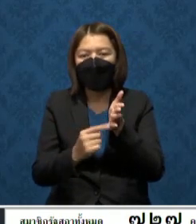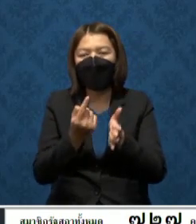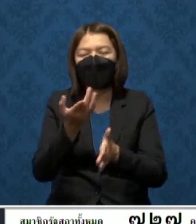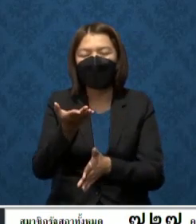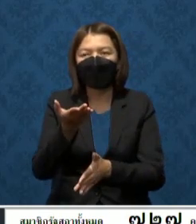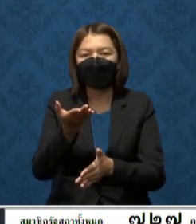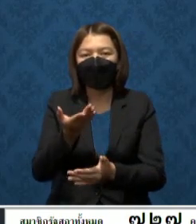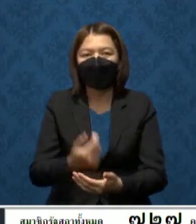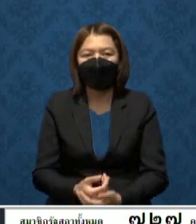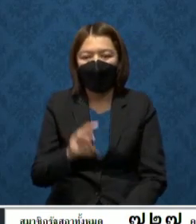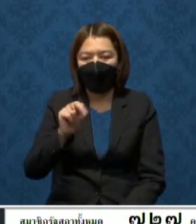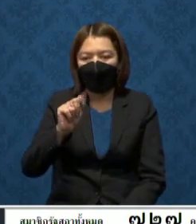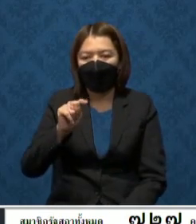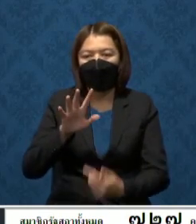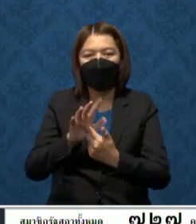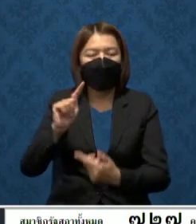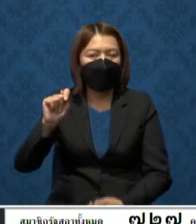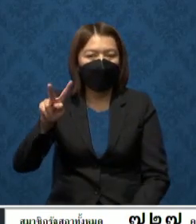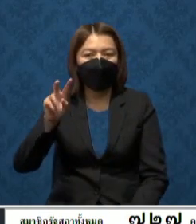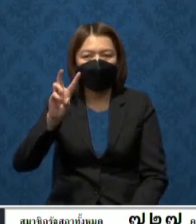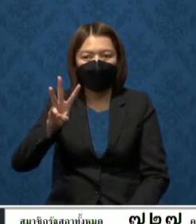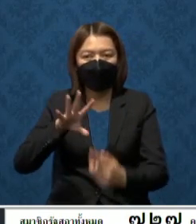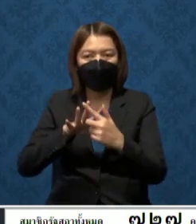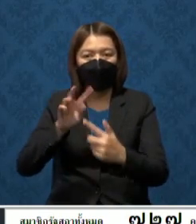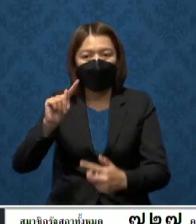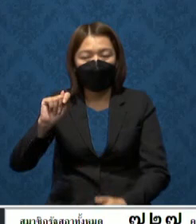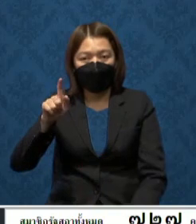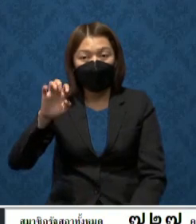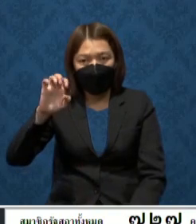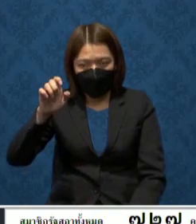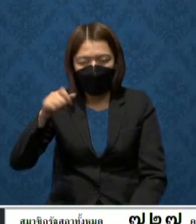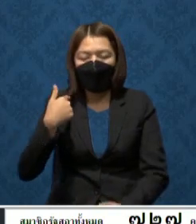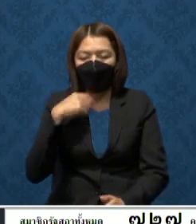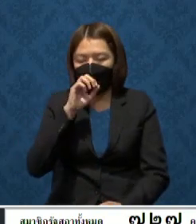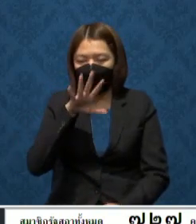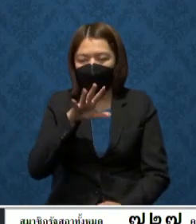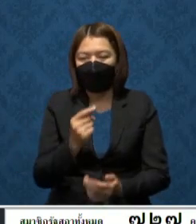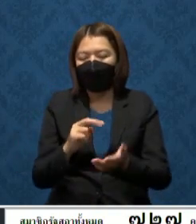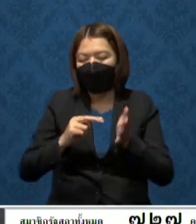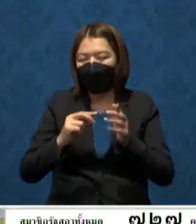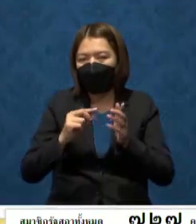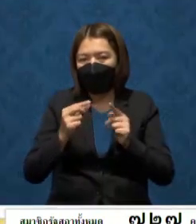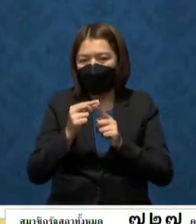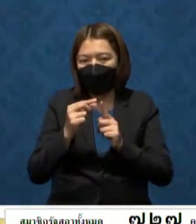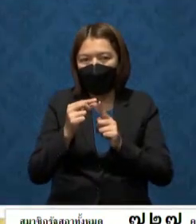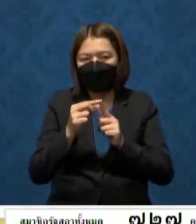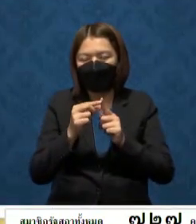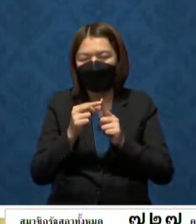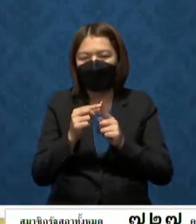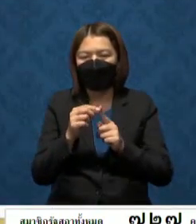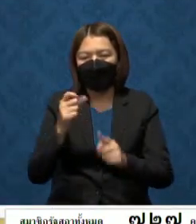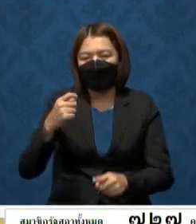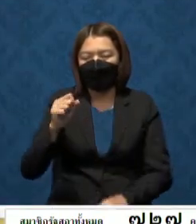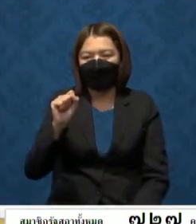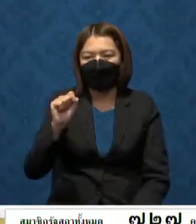ท่านนาถูทนะครับ ขอภัยที่ ausนามท่านนะครับท่านได้แปลยตินประเด็นเกี่ยวกับ NICKYAM คำว่าสาน